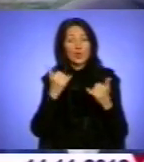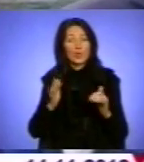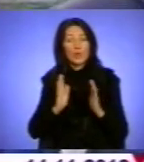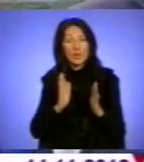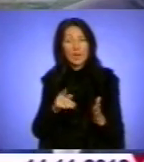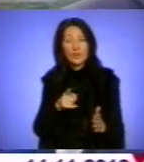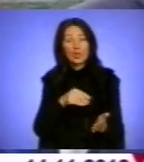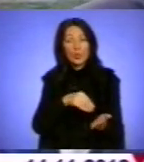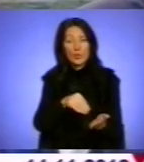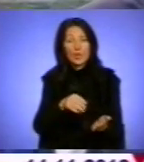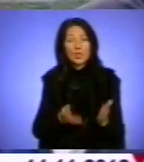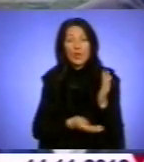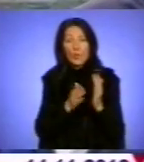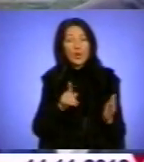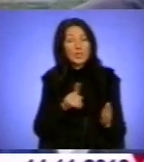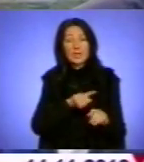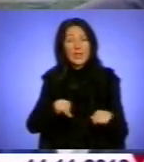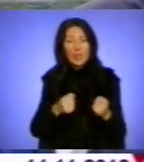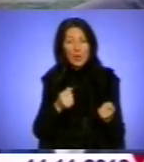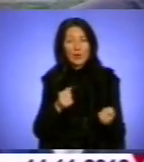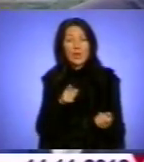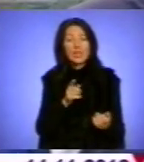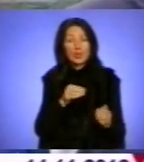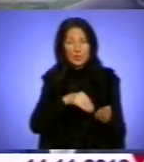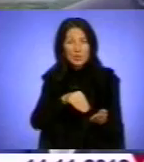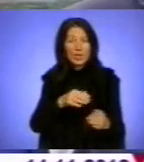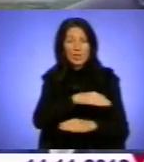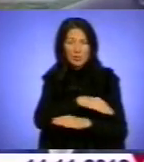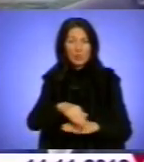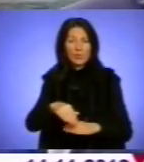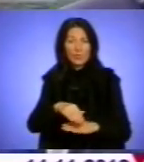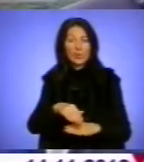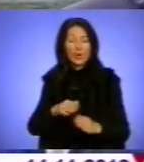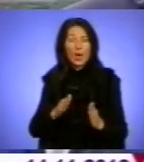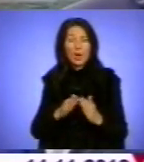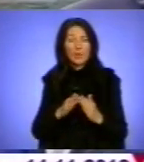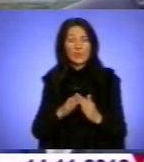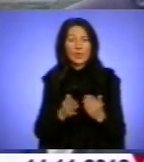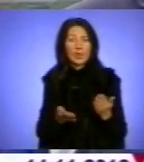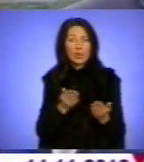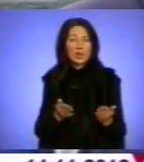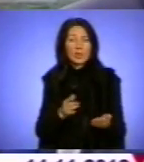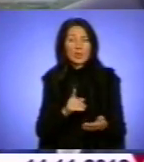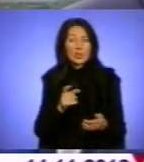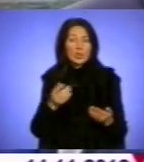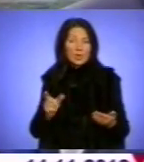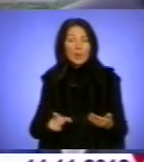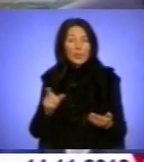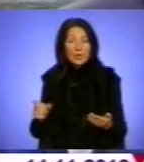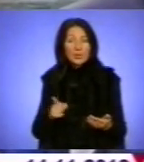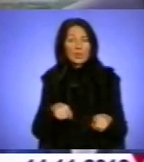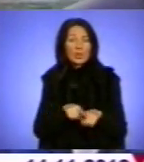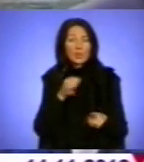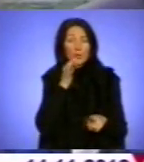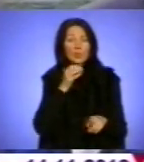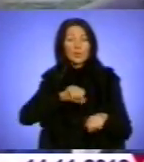проблема з тими деревами, які реально сидять в дворах. Адже, я не знаю, може недобросовісні мешканці, чи хто, чи їм так подобається.